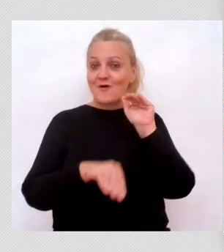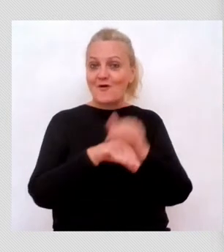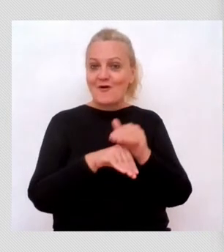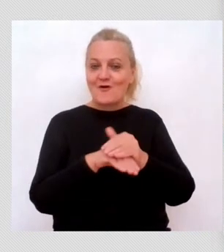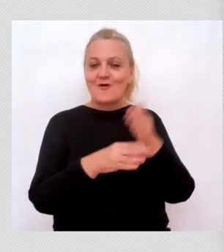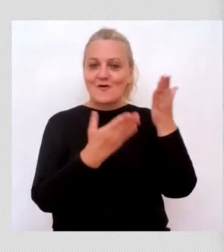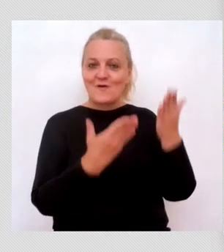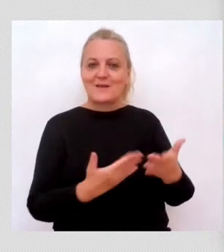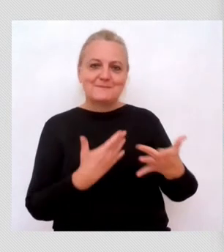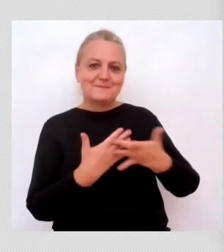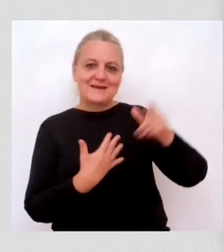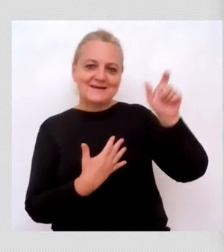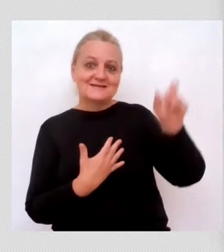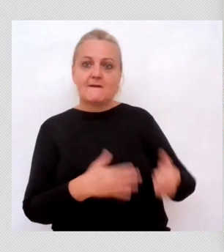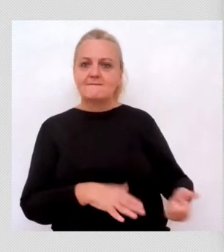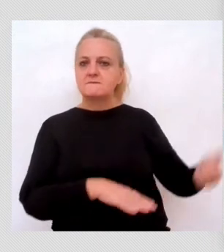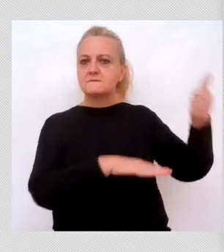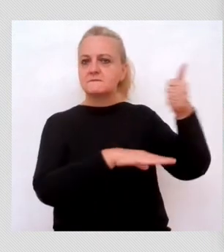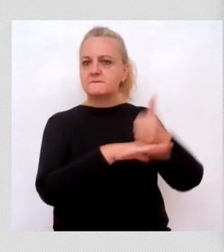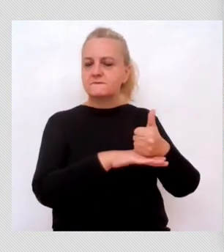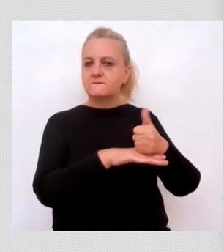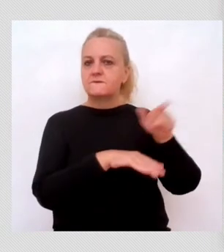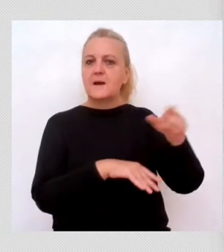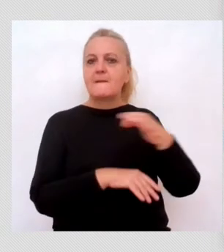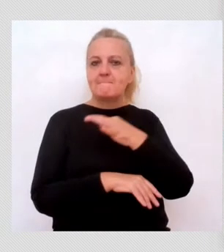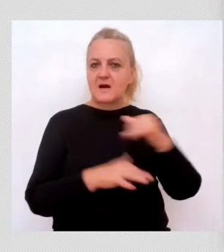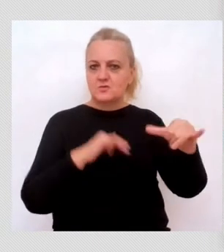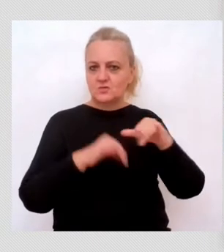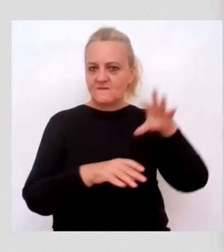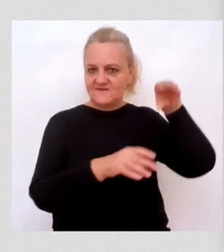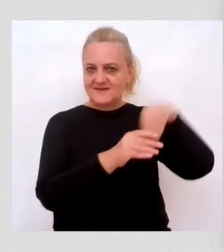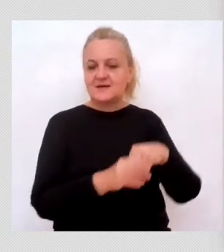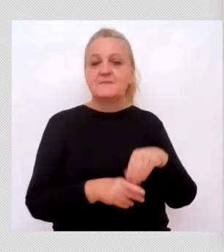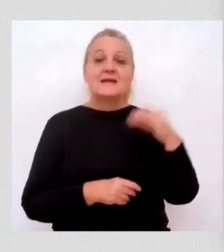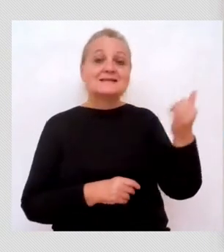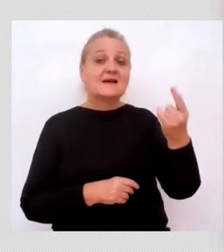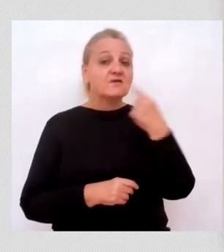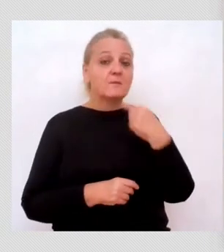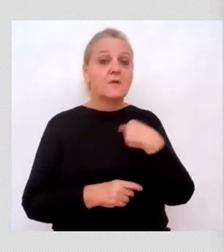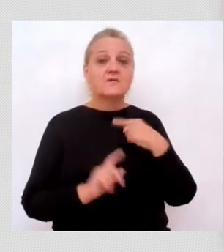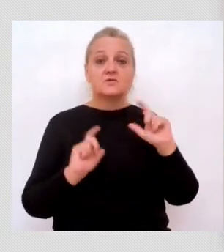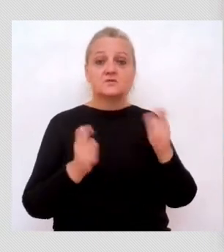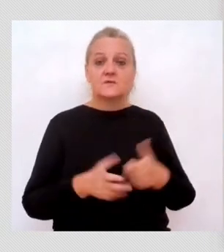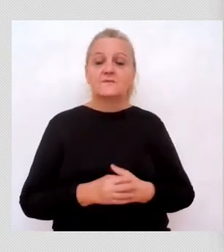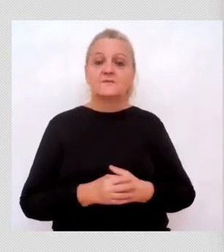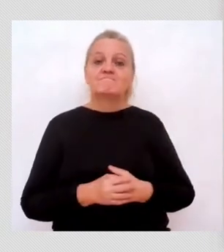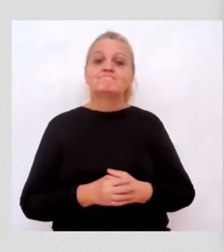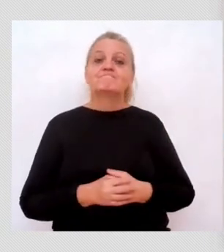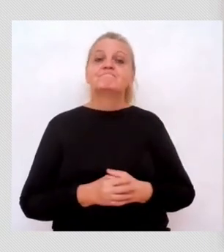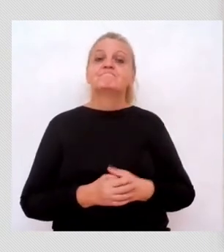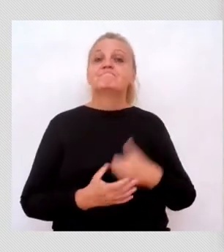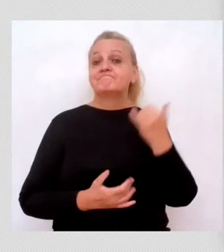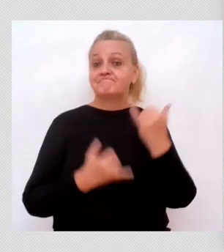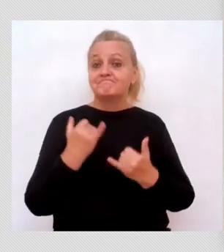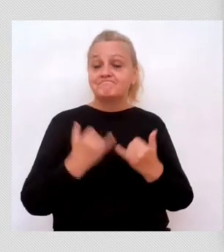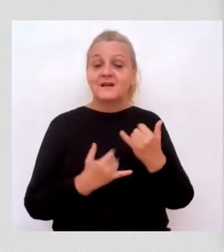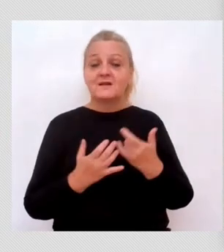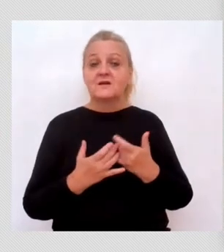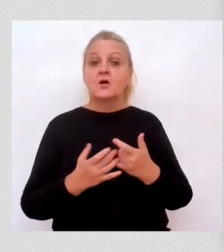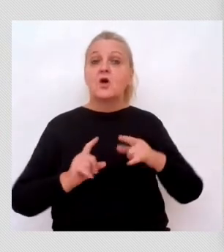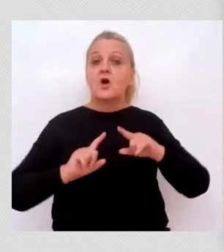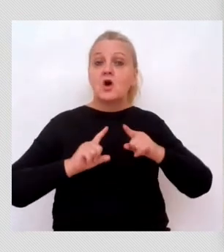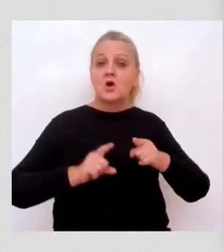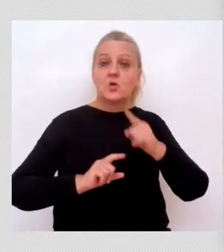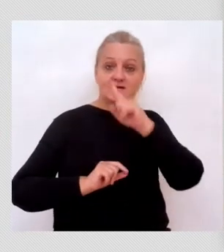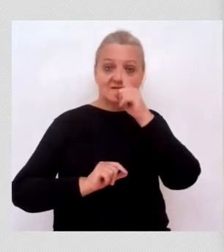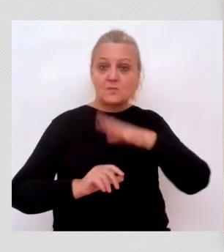bliski, wysoko postawiony funkcjonariusz partii rządzącej, zawsze mi mówi, że dopóki strona, organizacje